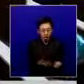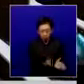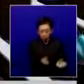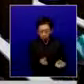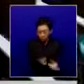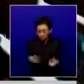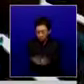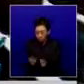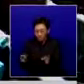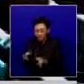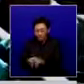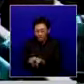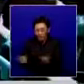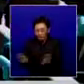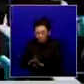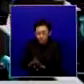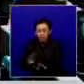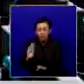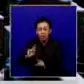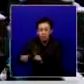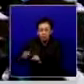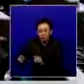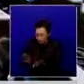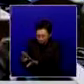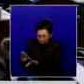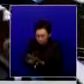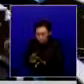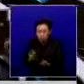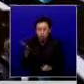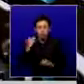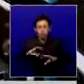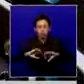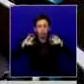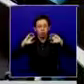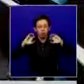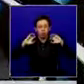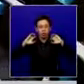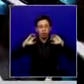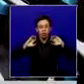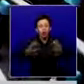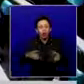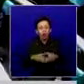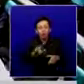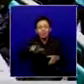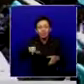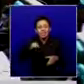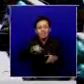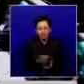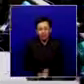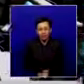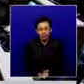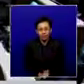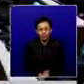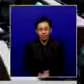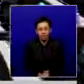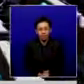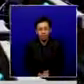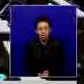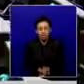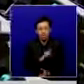งก์ปิดแบงก์ปิดไฟแนนซ์พูดง่ายๆคือว่ารัฐบาลในขณะนั้นก็คือรัฐบาลไทยรักไทยนี่แหละต้องตามไปเก็บศ